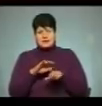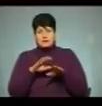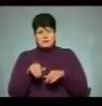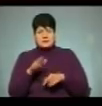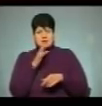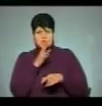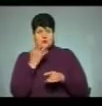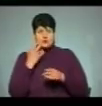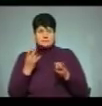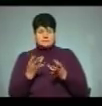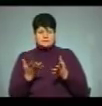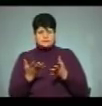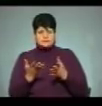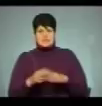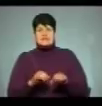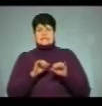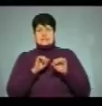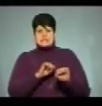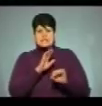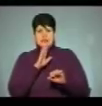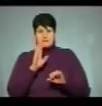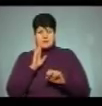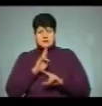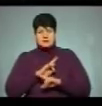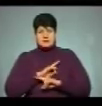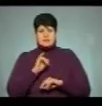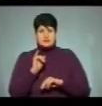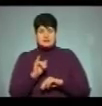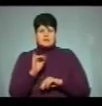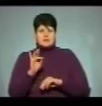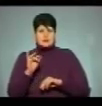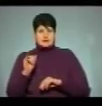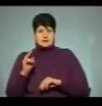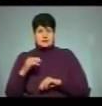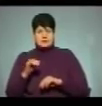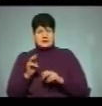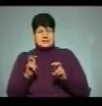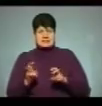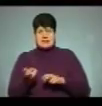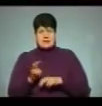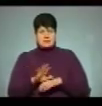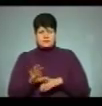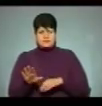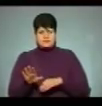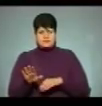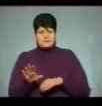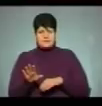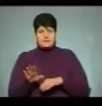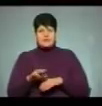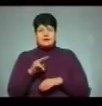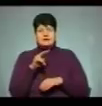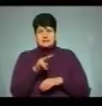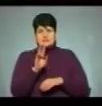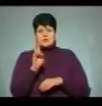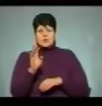часу. Захисник матері загиблої Інна Радібова на засідання не прибула. Підзахисна Лариса